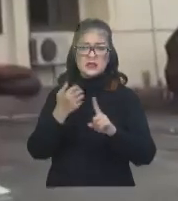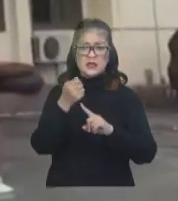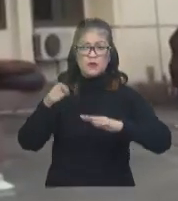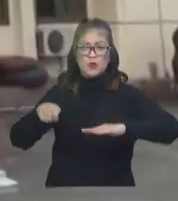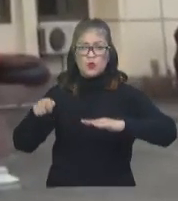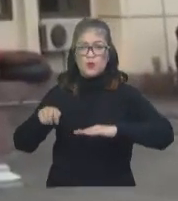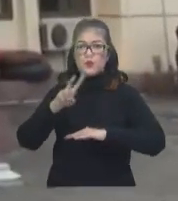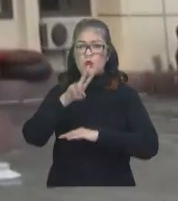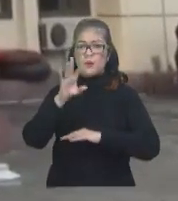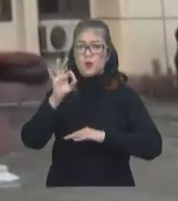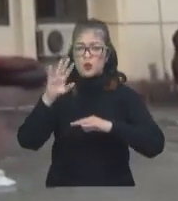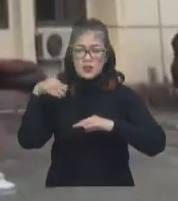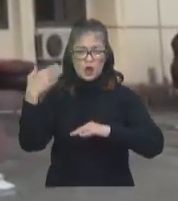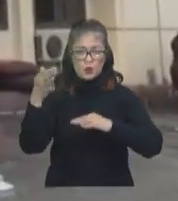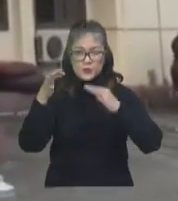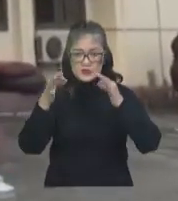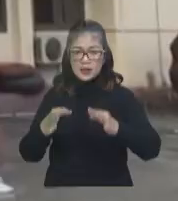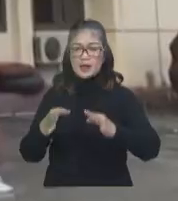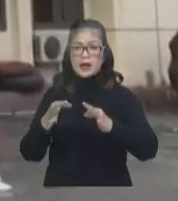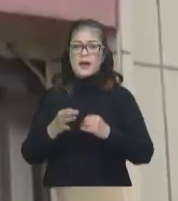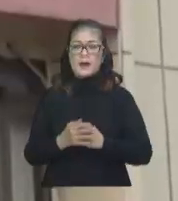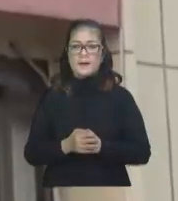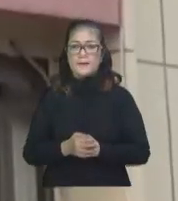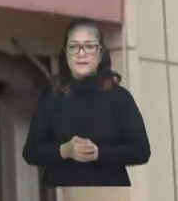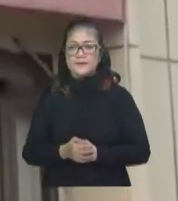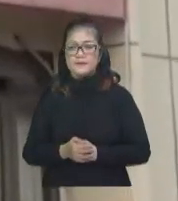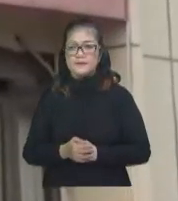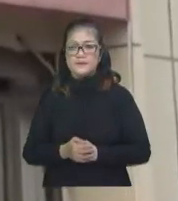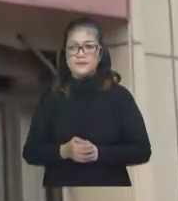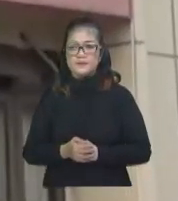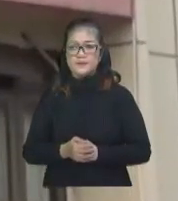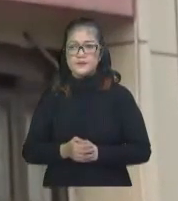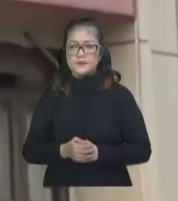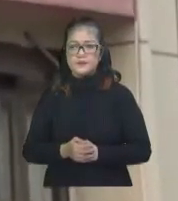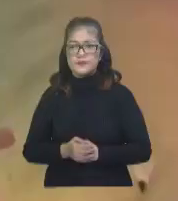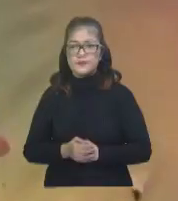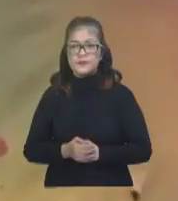Dari Jakarta, Fendra Kurniawan melaporkan.